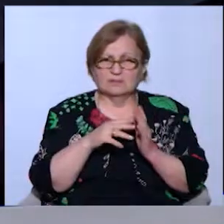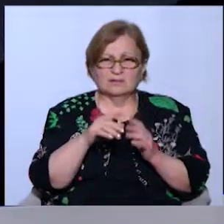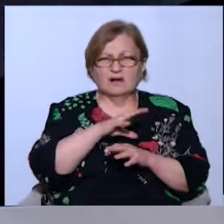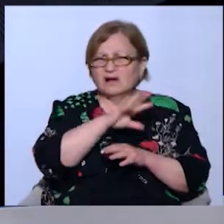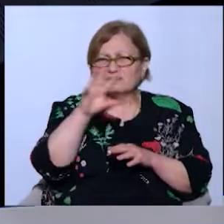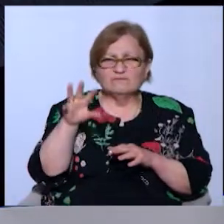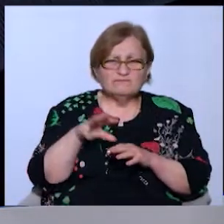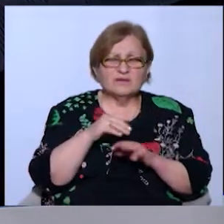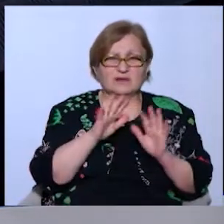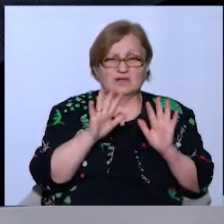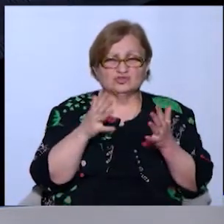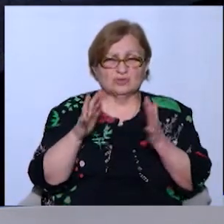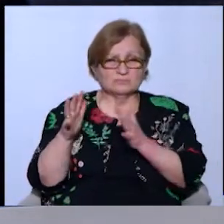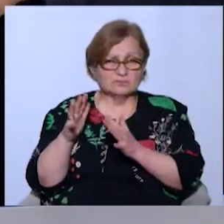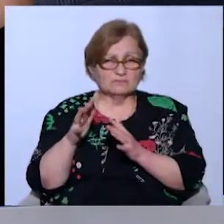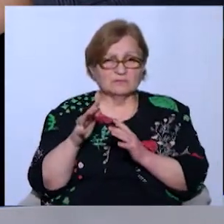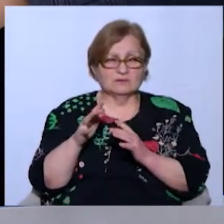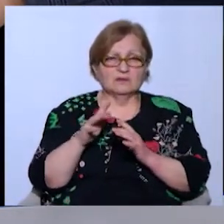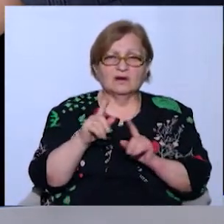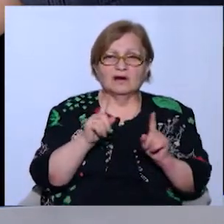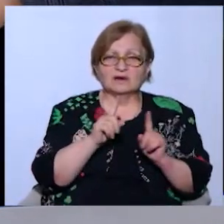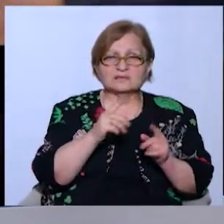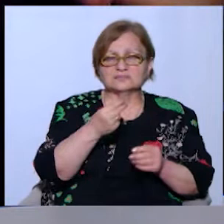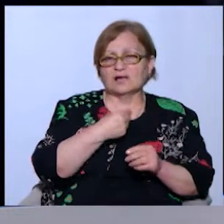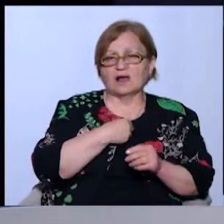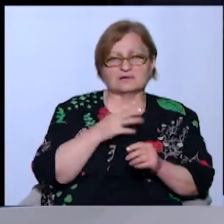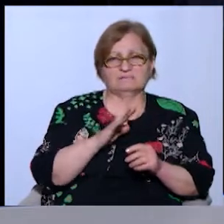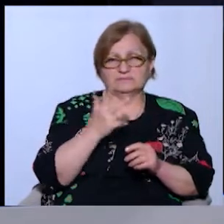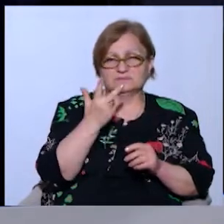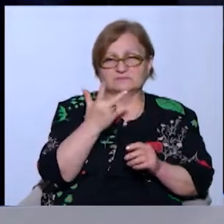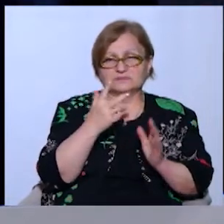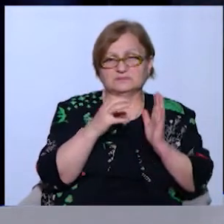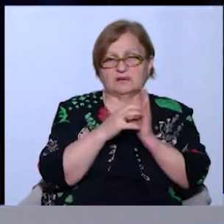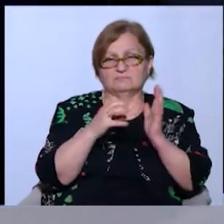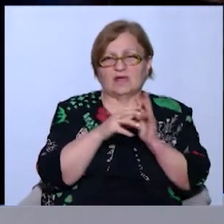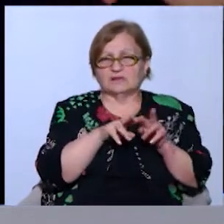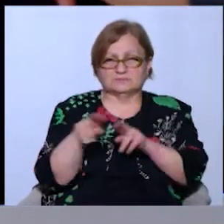ის შემთხვევა, რომელიც არ გვაძლევს ჩვენ 3 გერბს. შესაბამისად